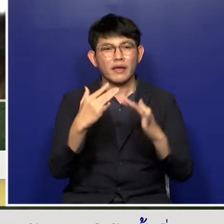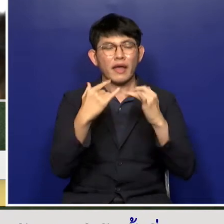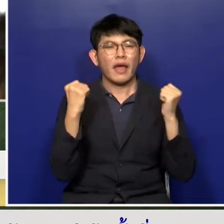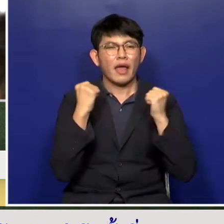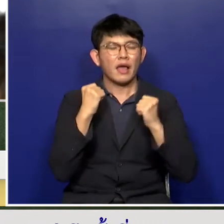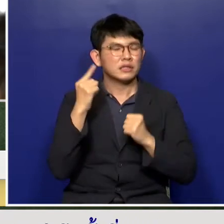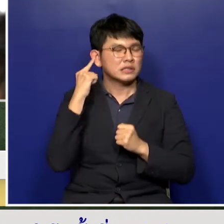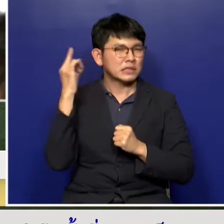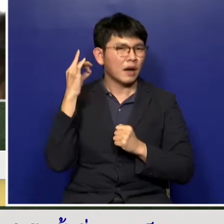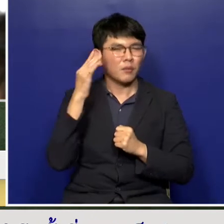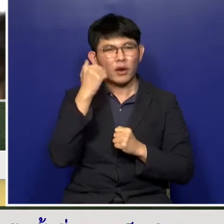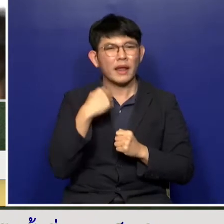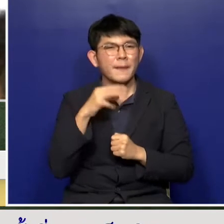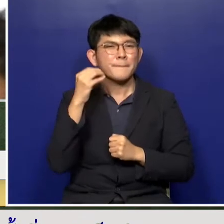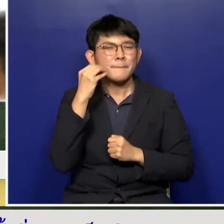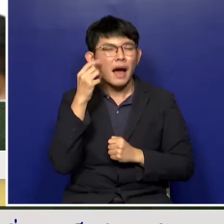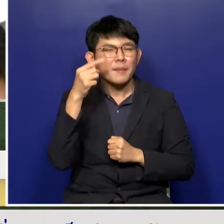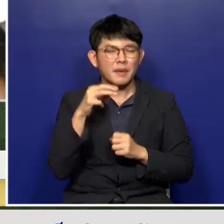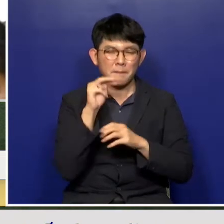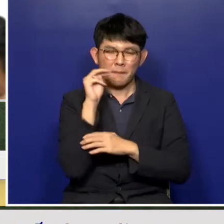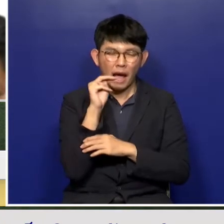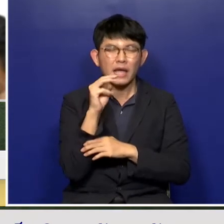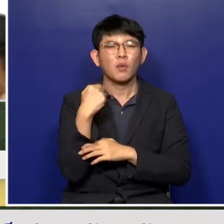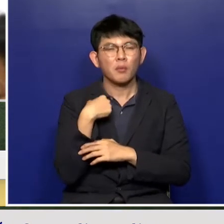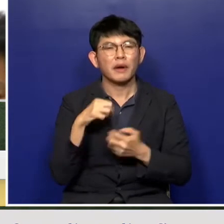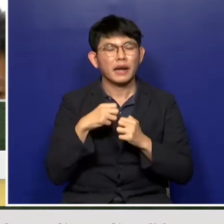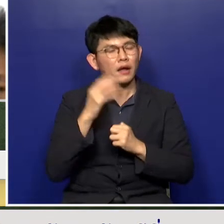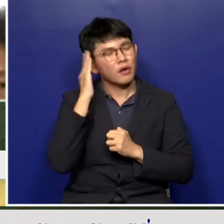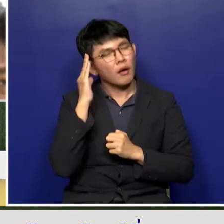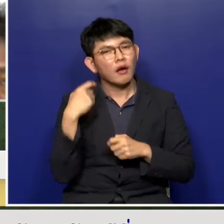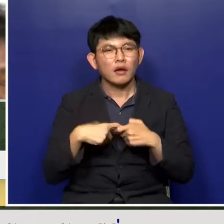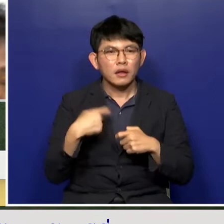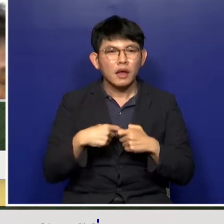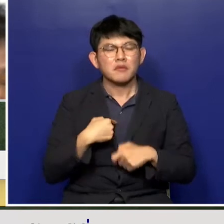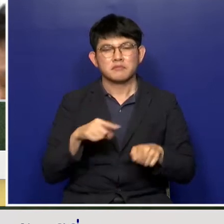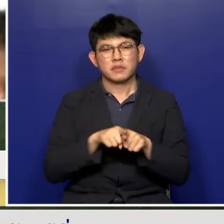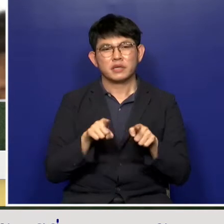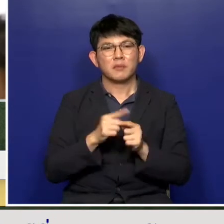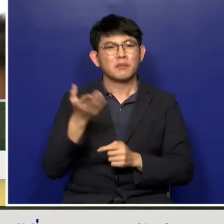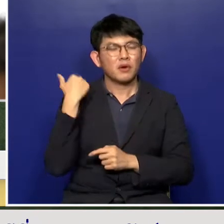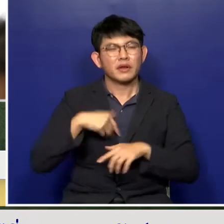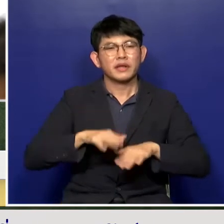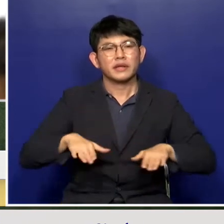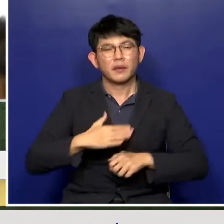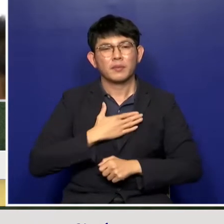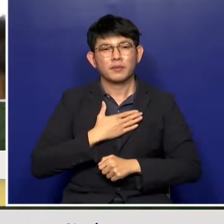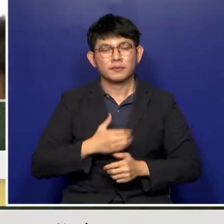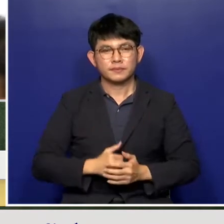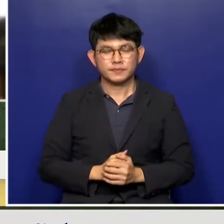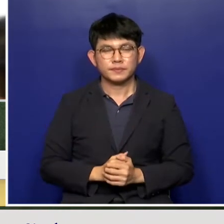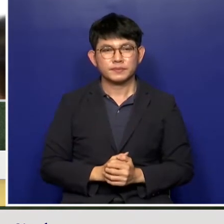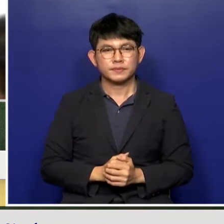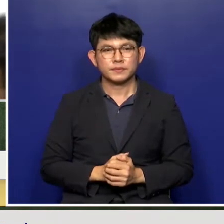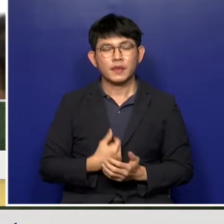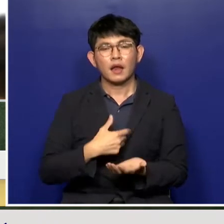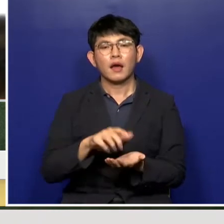ดั่งแกจะเรกว Pors